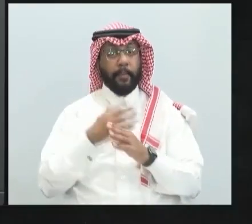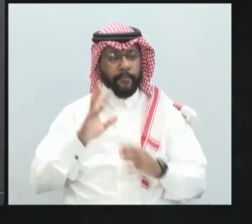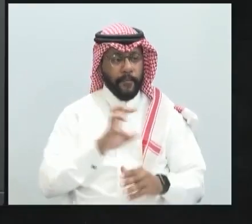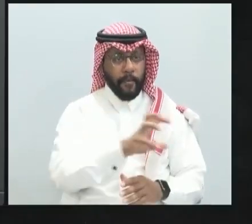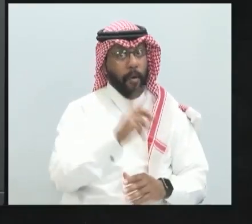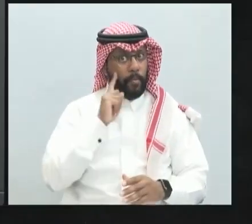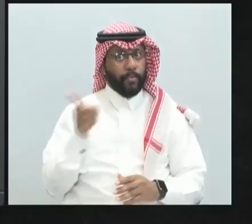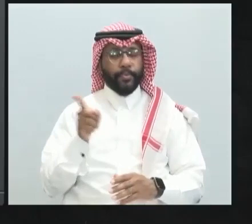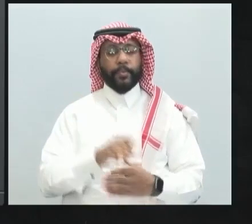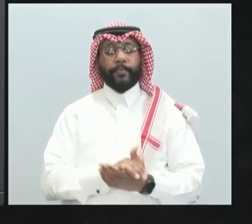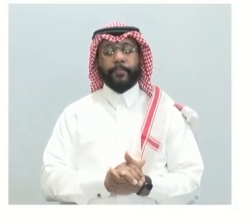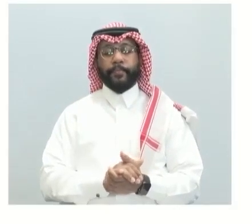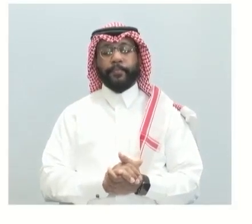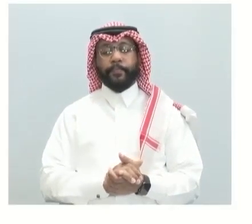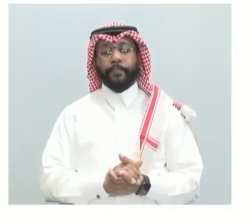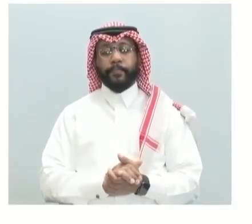من المشاركه